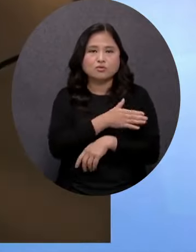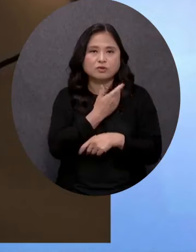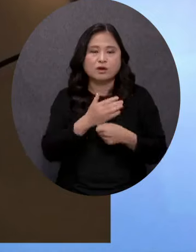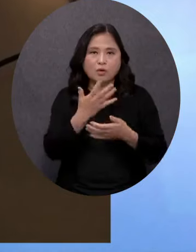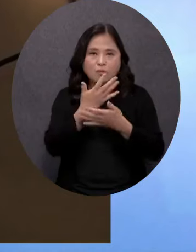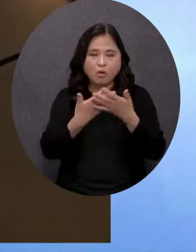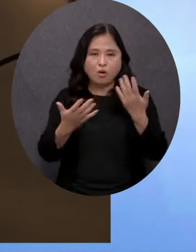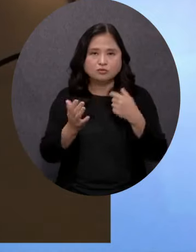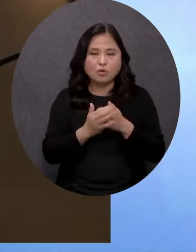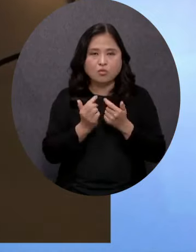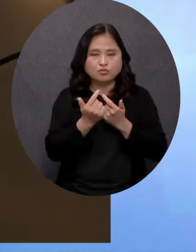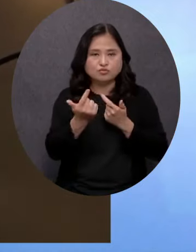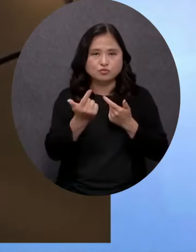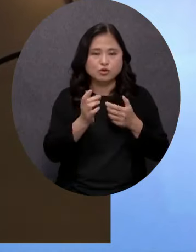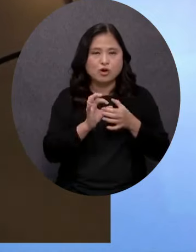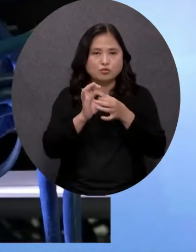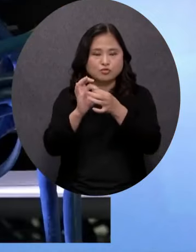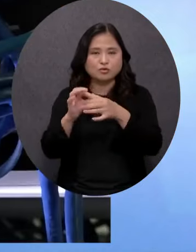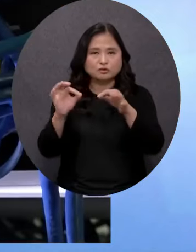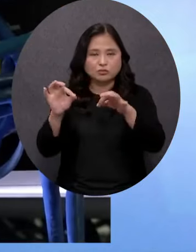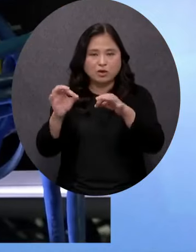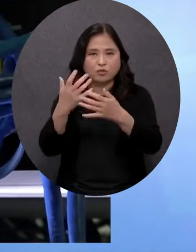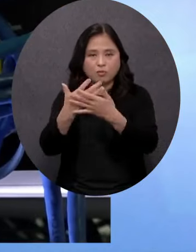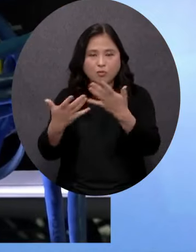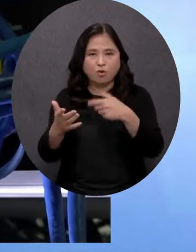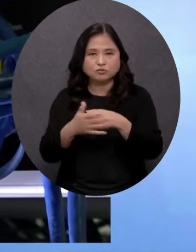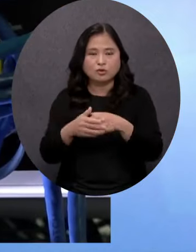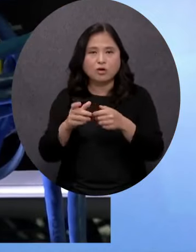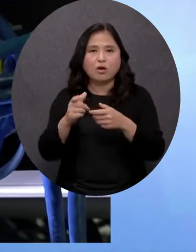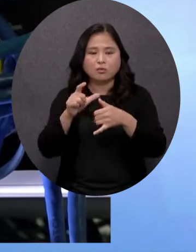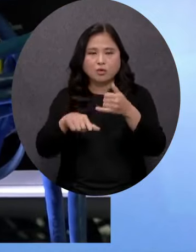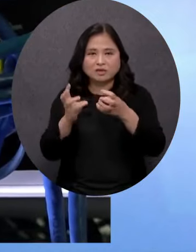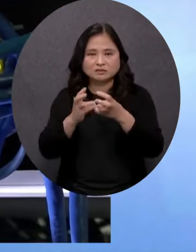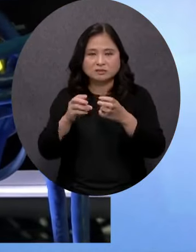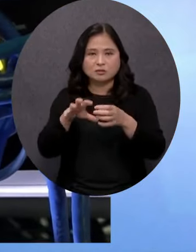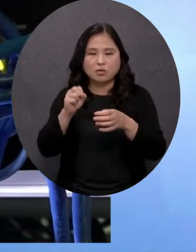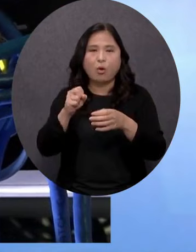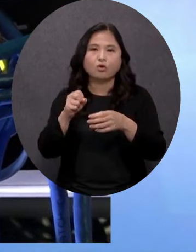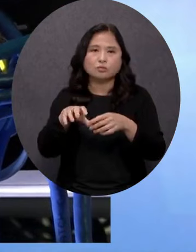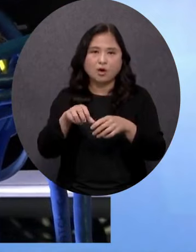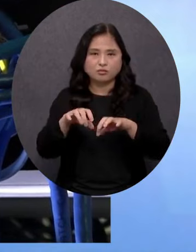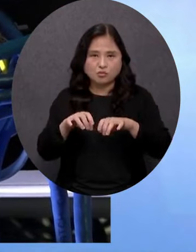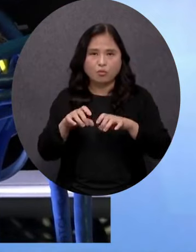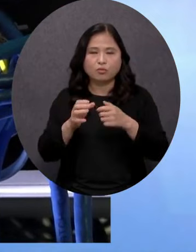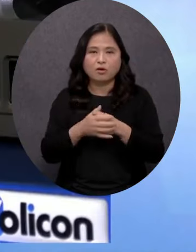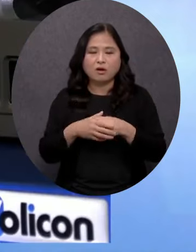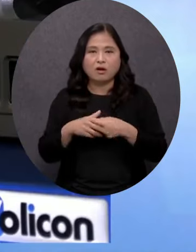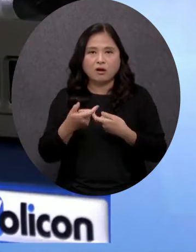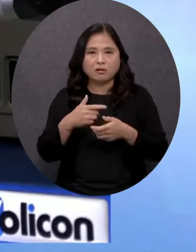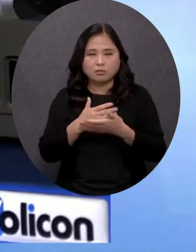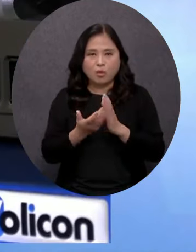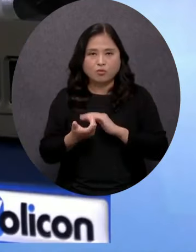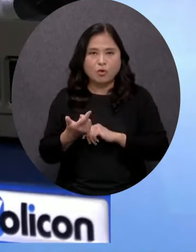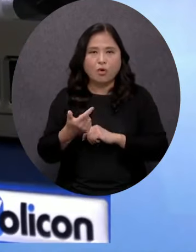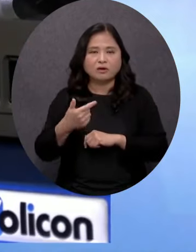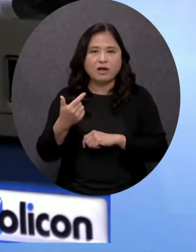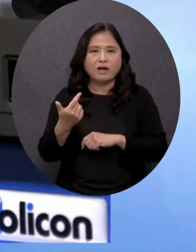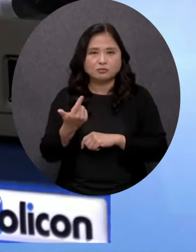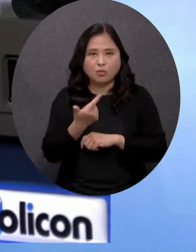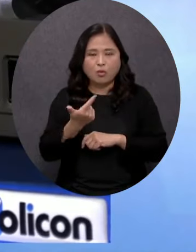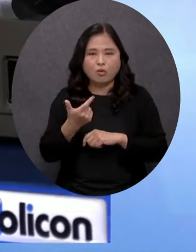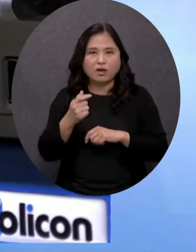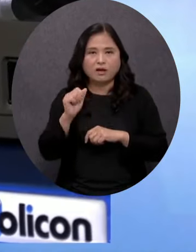络远端连接消委会的网络存取个人资料，但消委会没有启用多重认证功能，是其中